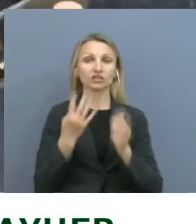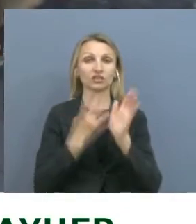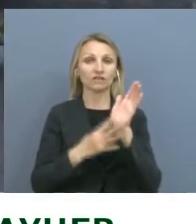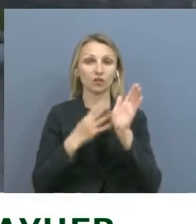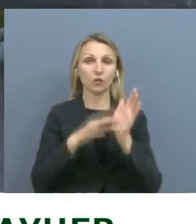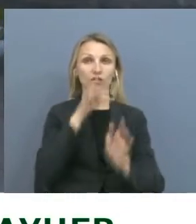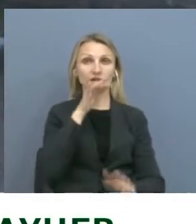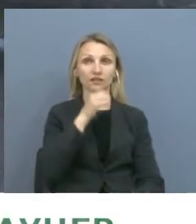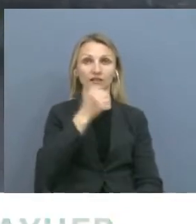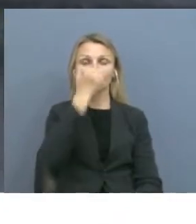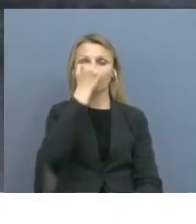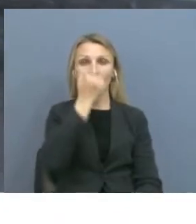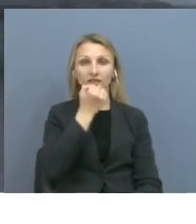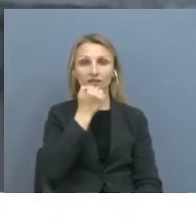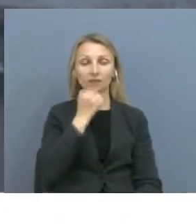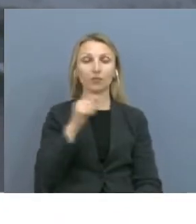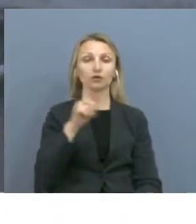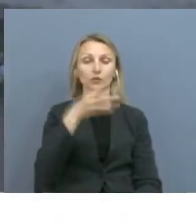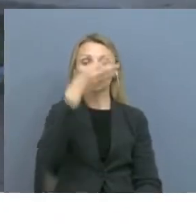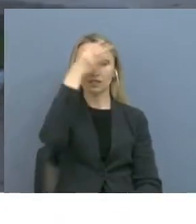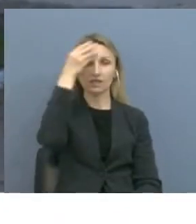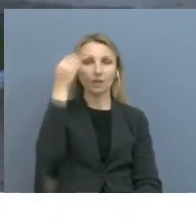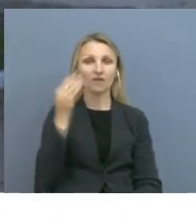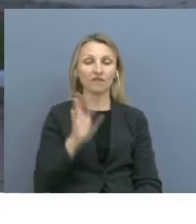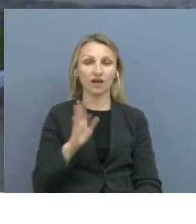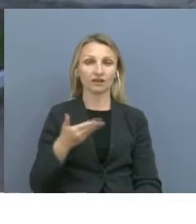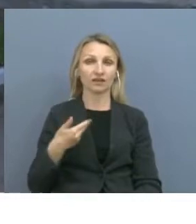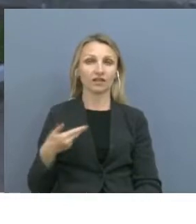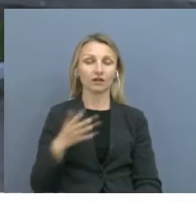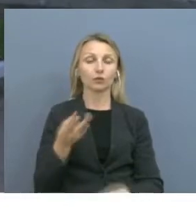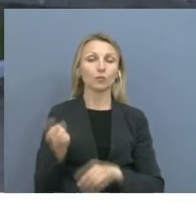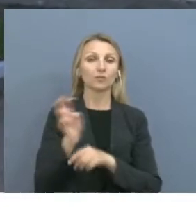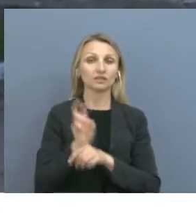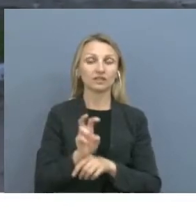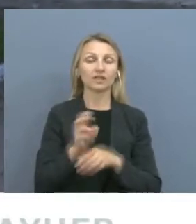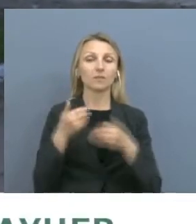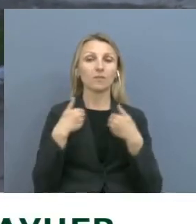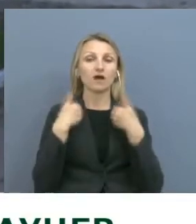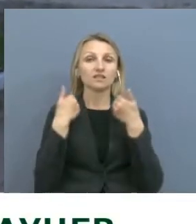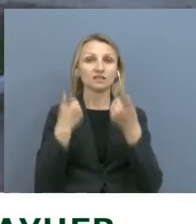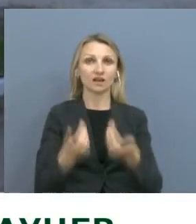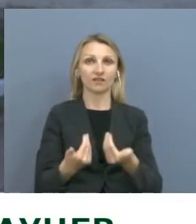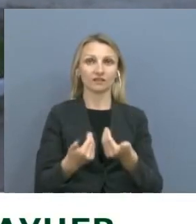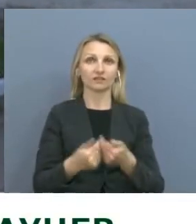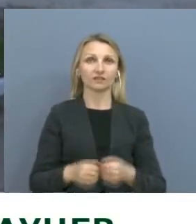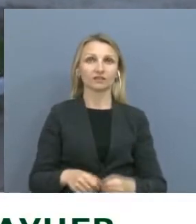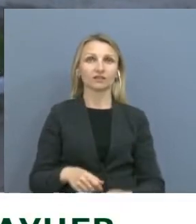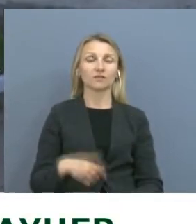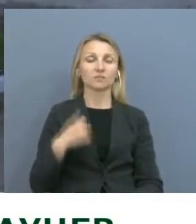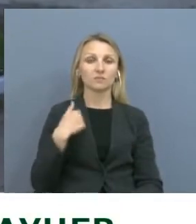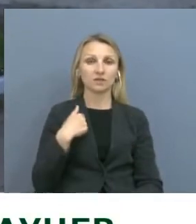Спасибо, что не забываете нас, что пришли нас поздравить. Мы заработали, девчата,